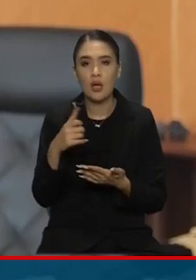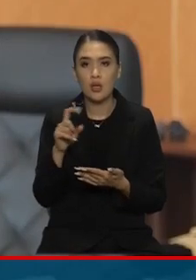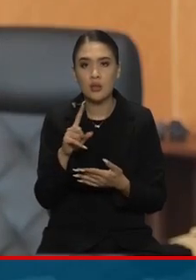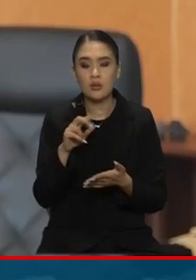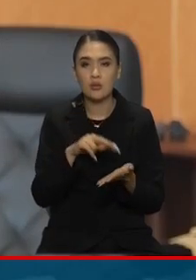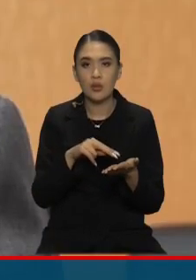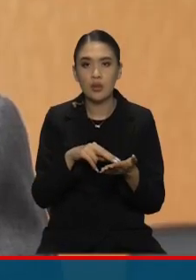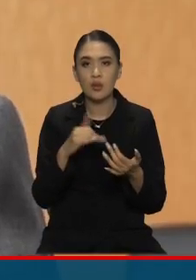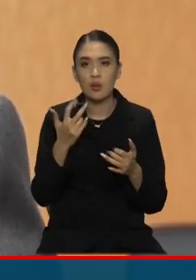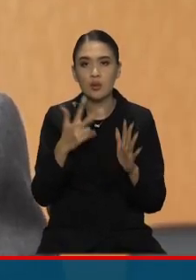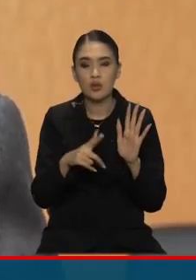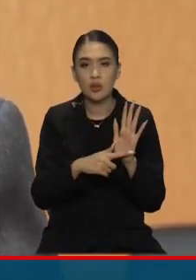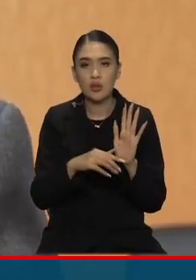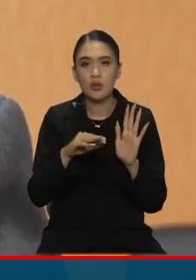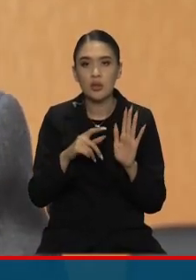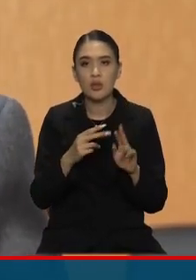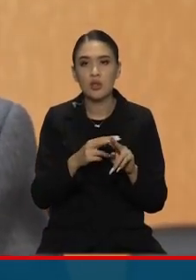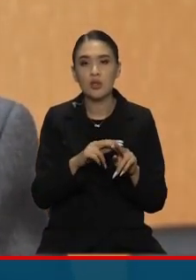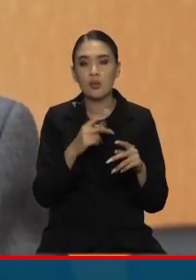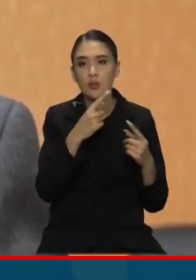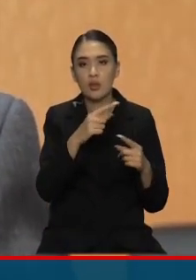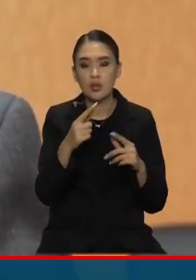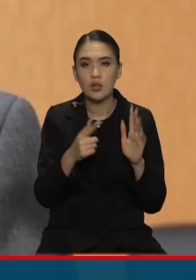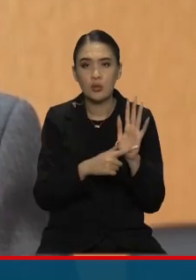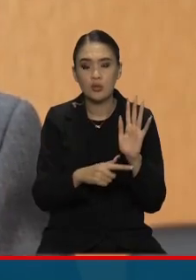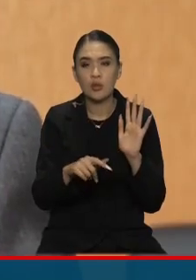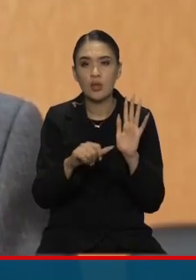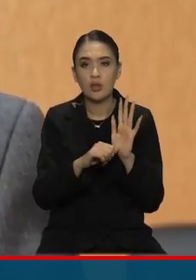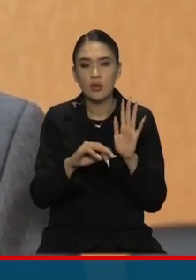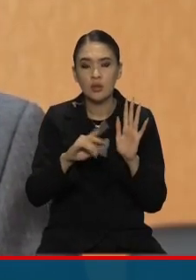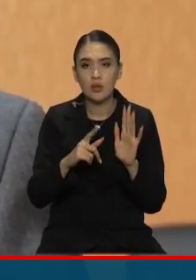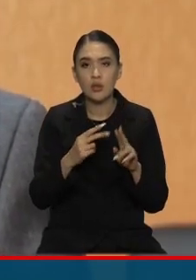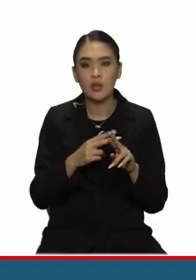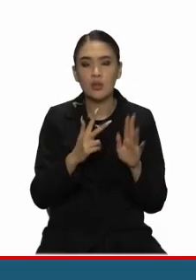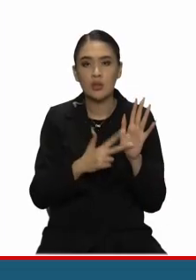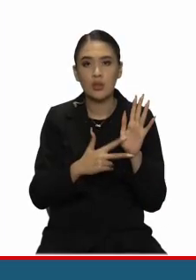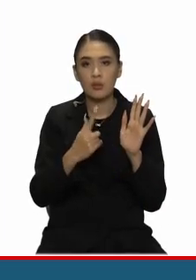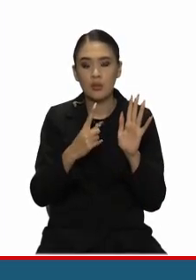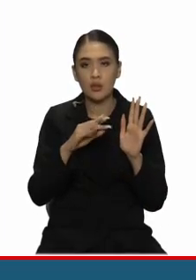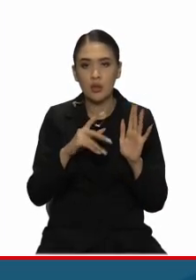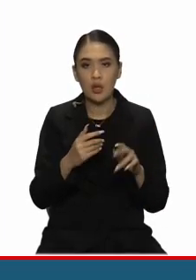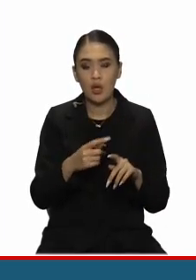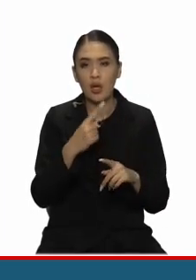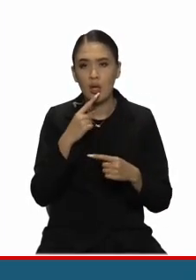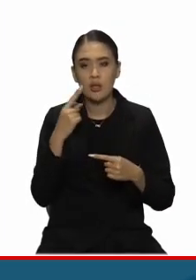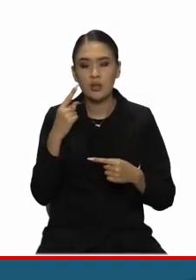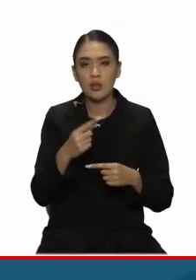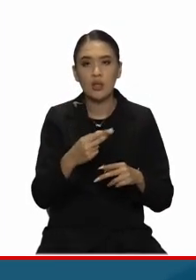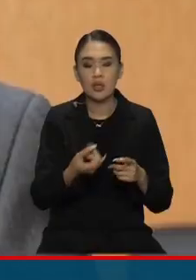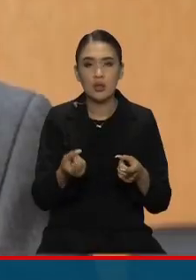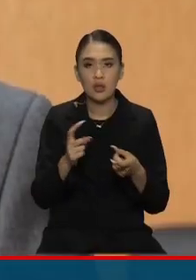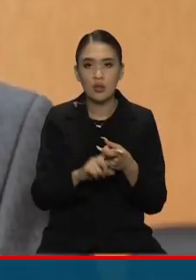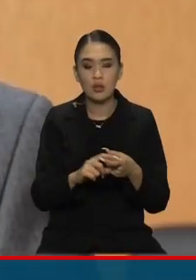таңда 37 теңгеден белгілі, әр заправкада 76 теңгеден 81 теңгеден алыстығына байланысты жөнелтіледі. Қараша айында 360